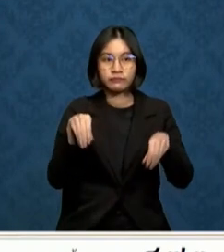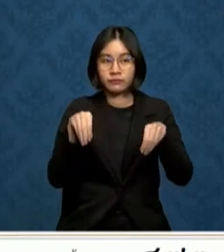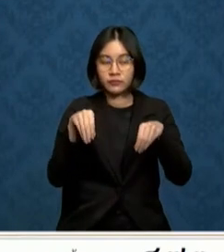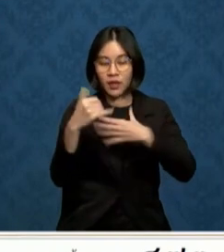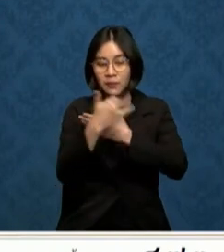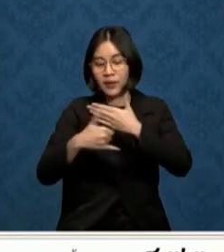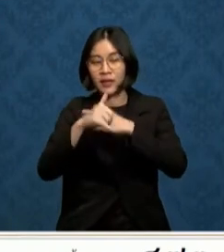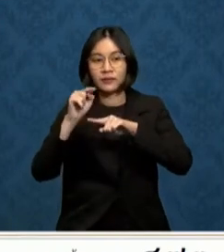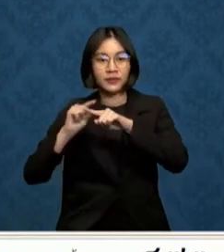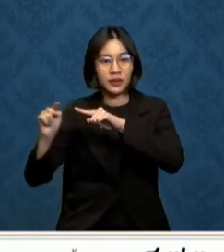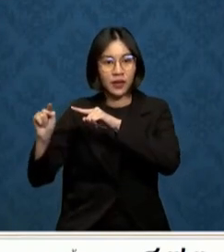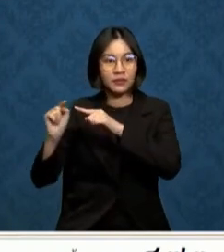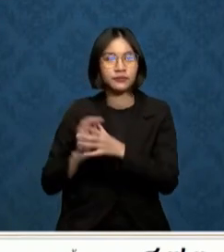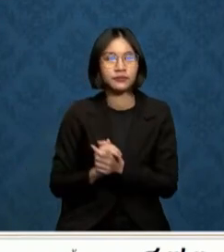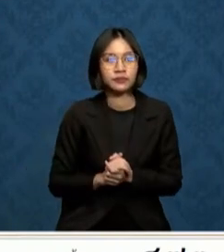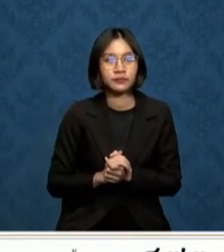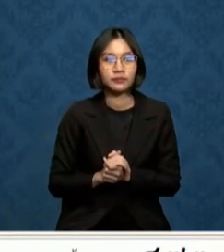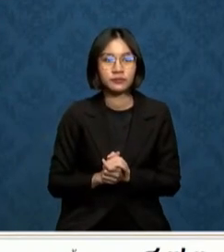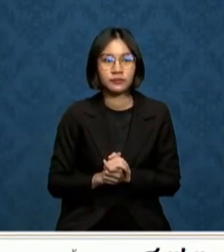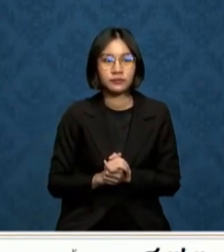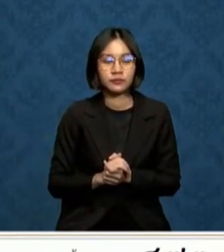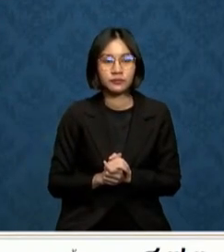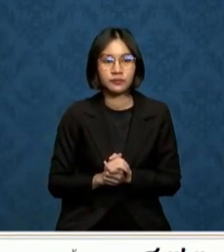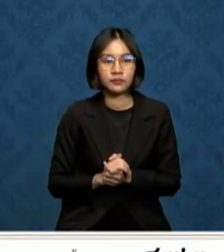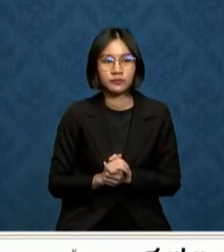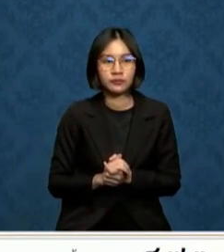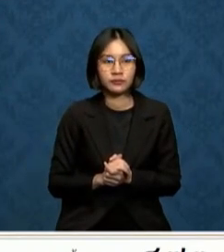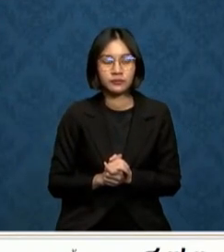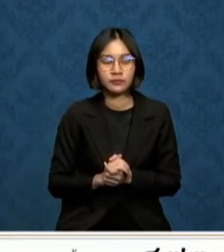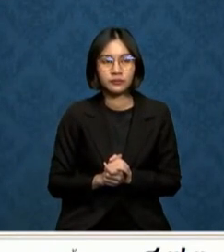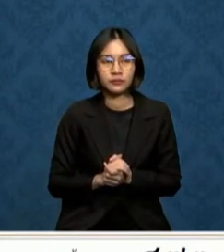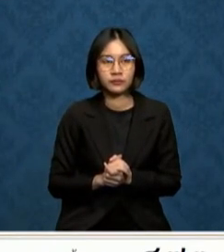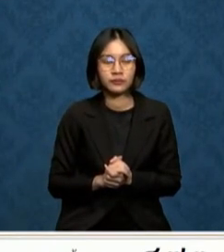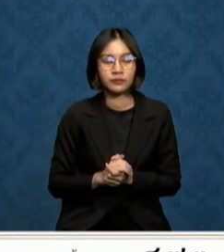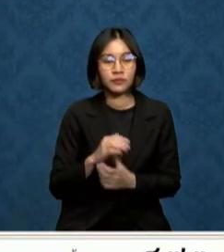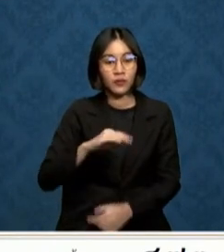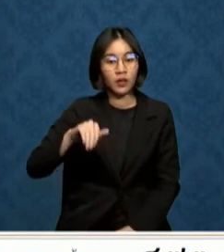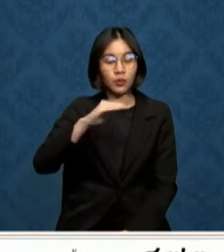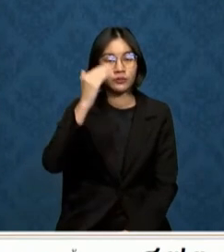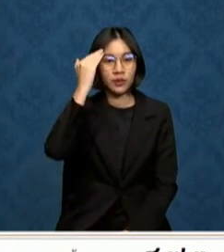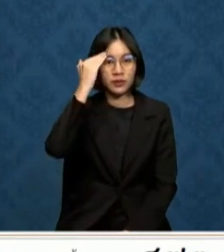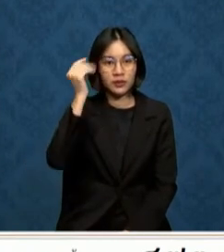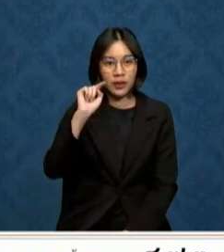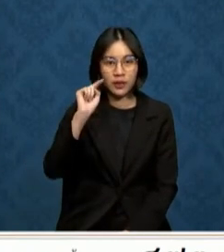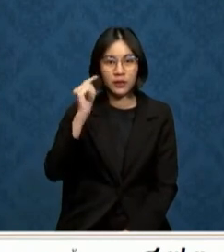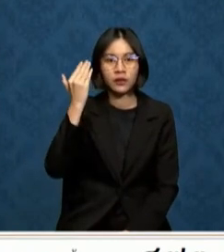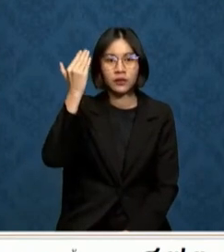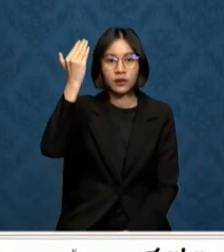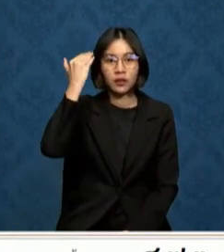ราแต่ก่อนนั้นเราก็คงจะรับรู้นะครับว่าในสมัยหนึ่ง